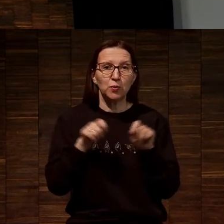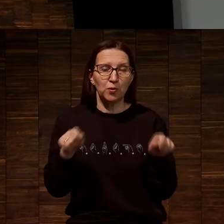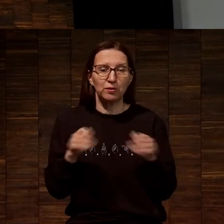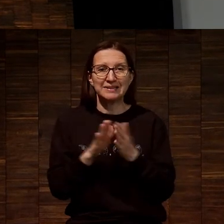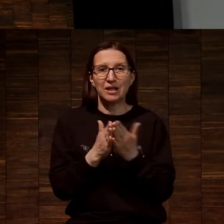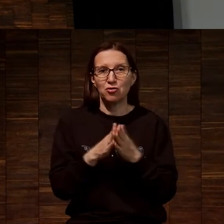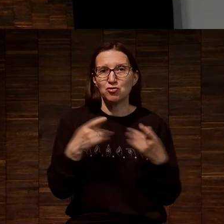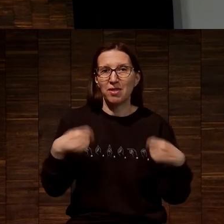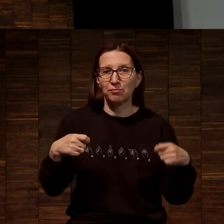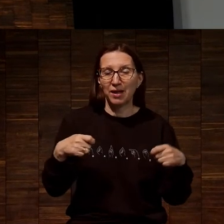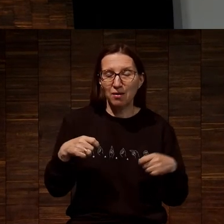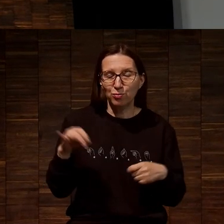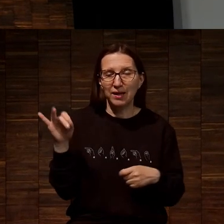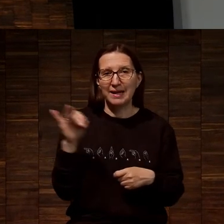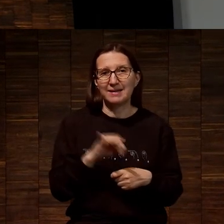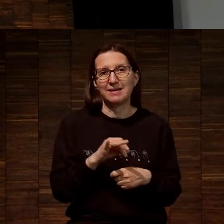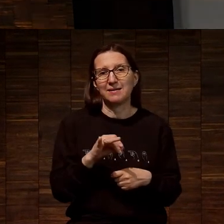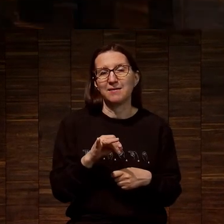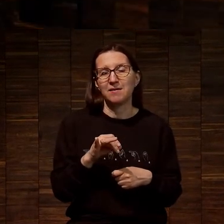и